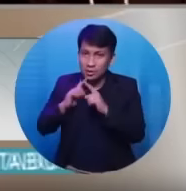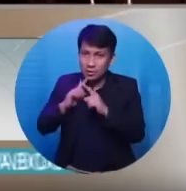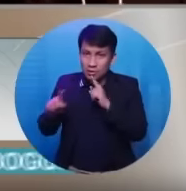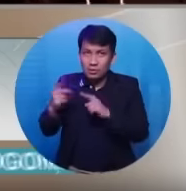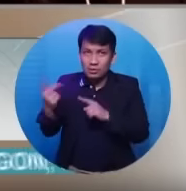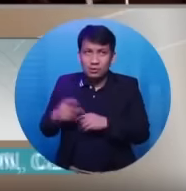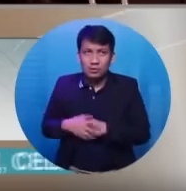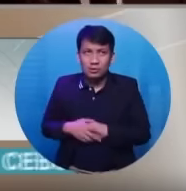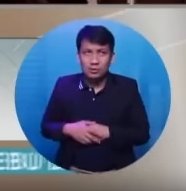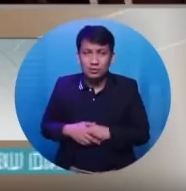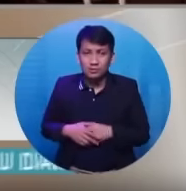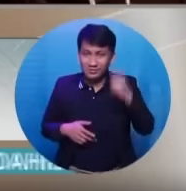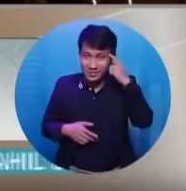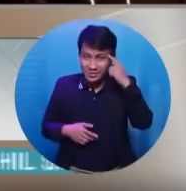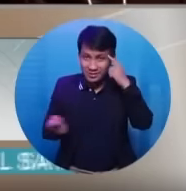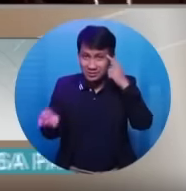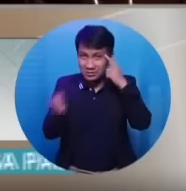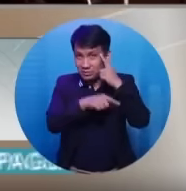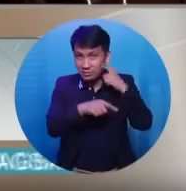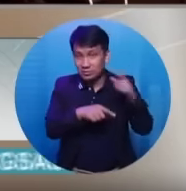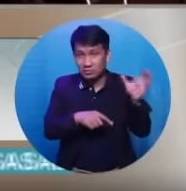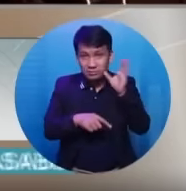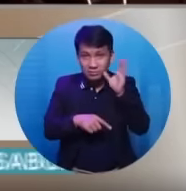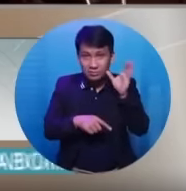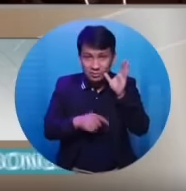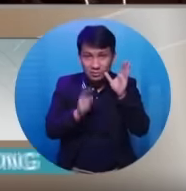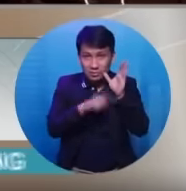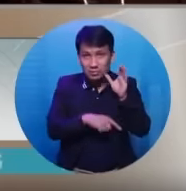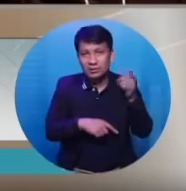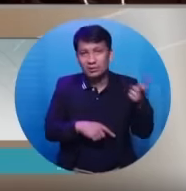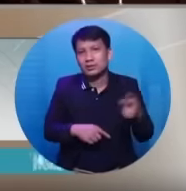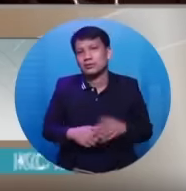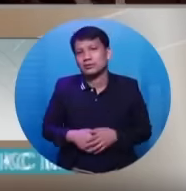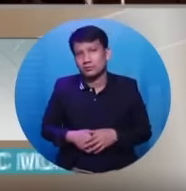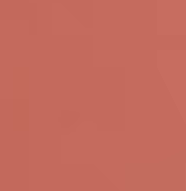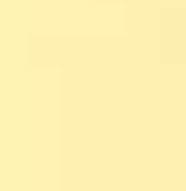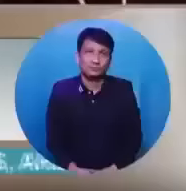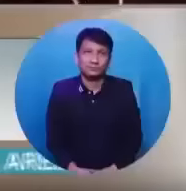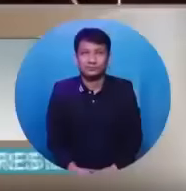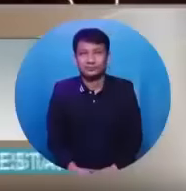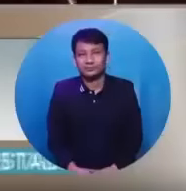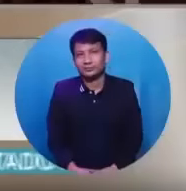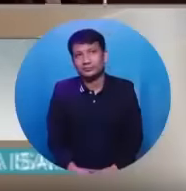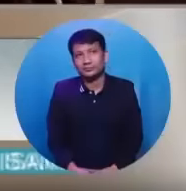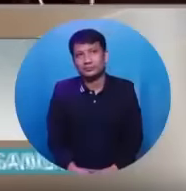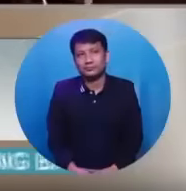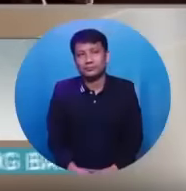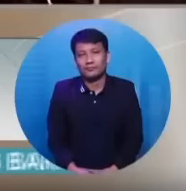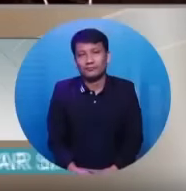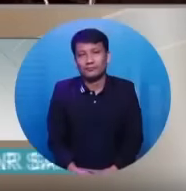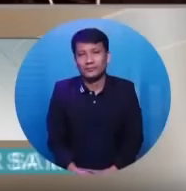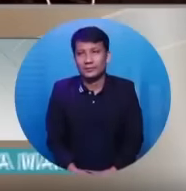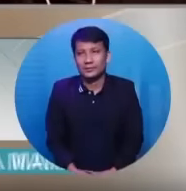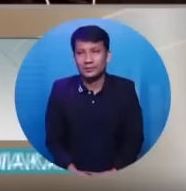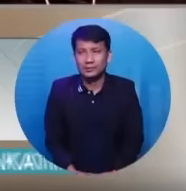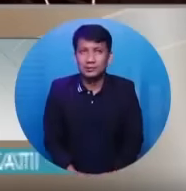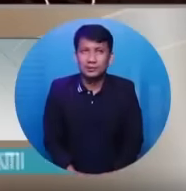mo? Ito. Na iniisip niya ang kausap mo, girlfriend niya? Oo po. Sir Kenneth, talaga